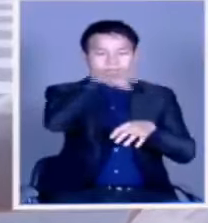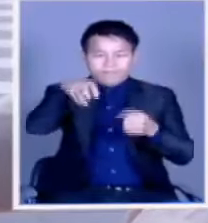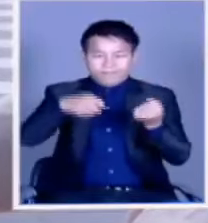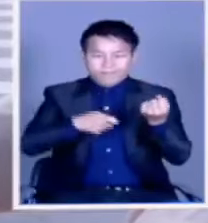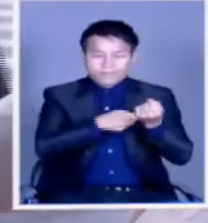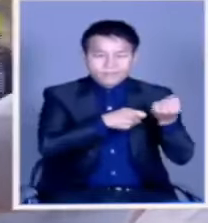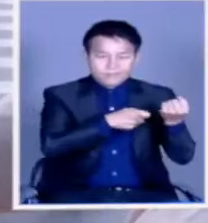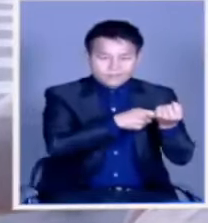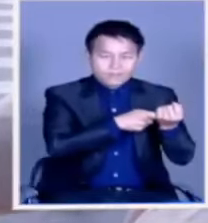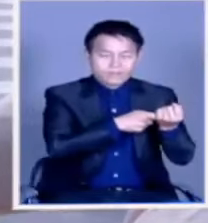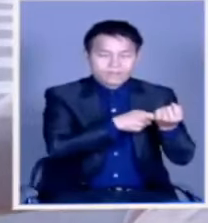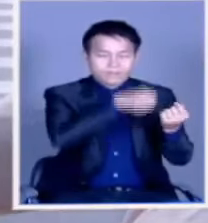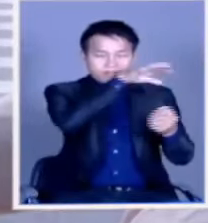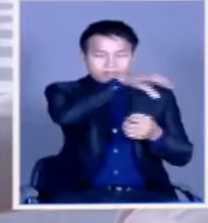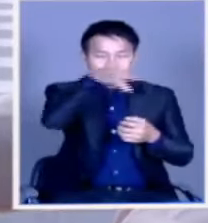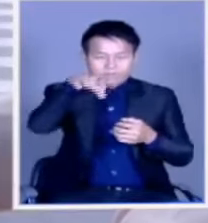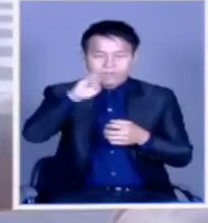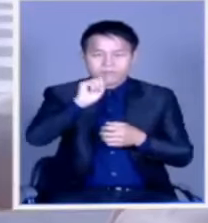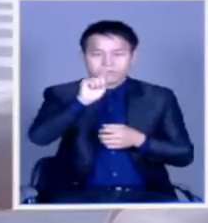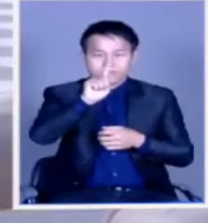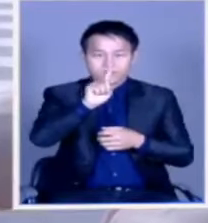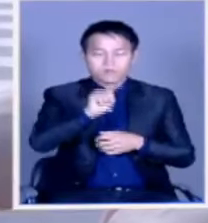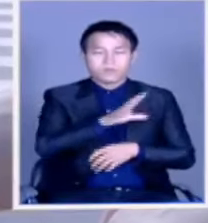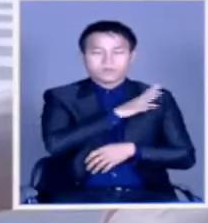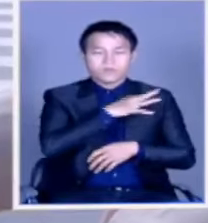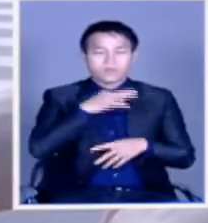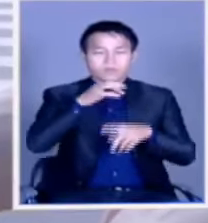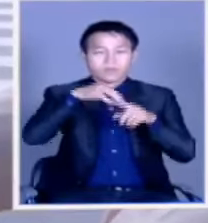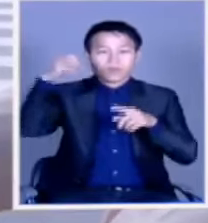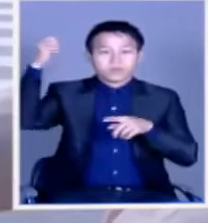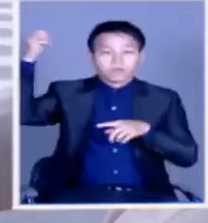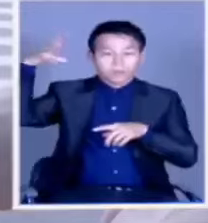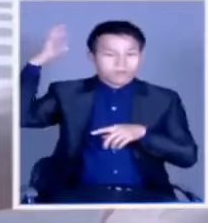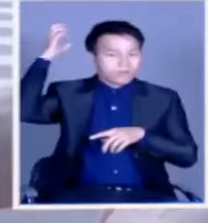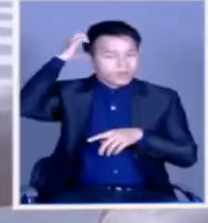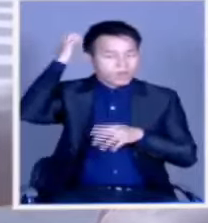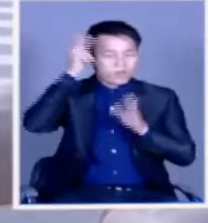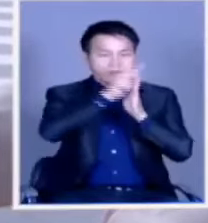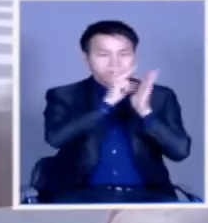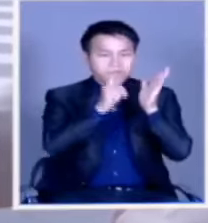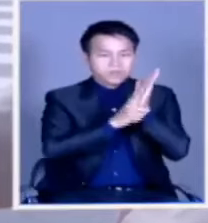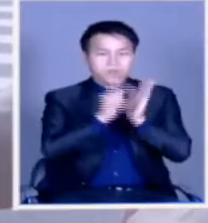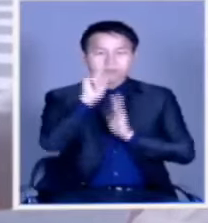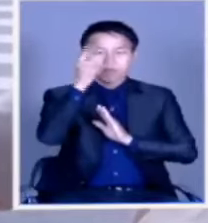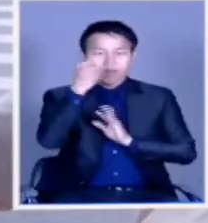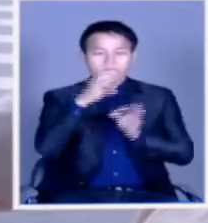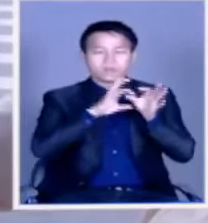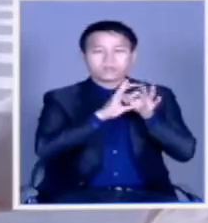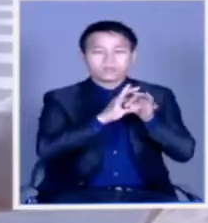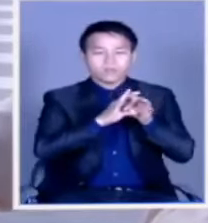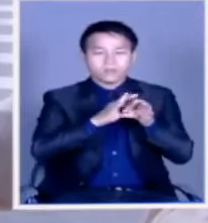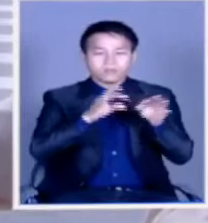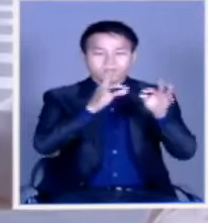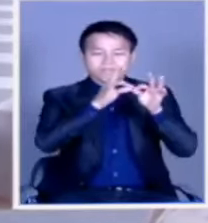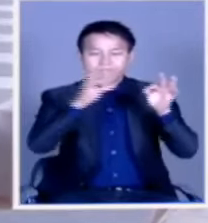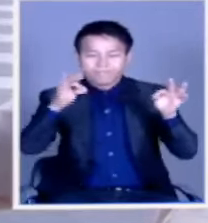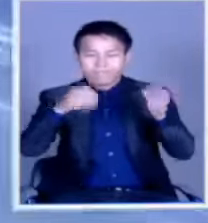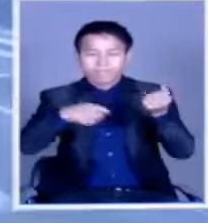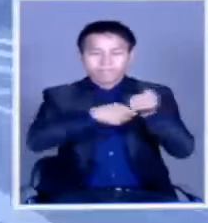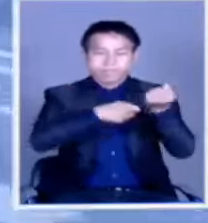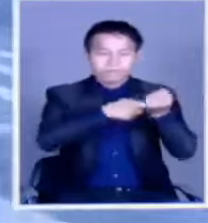าก็แม้ทางไฟฟ้าลาวเองก็ได้ออกเขาเรียกว่ากฎระเบียบในการเชื่อมต่อกับระบบของไฟฟ้าลาวนั้นเ